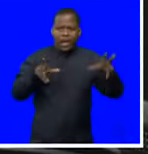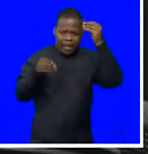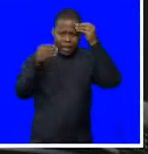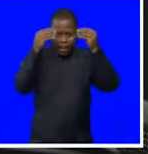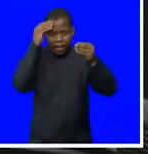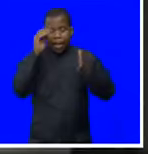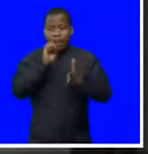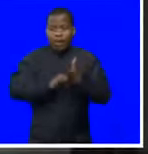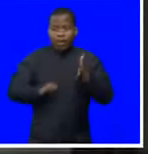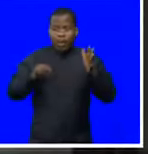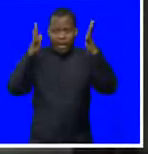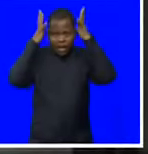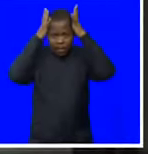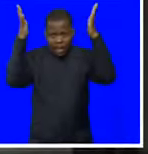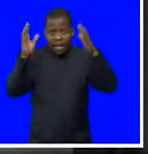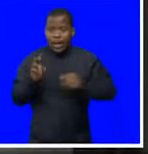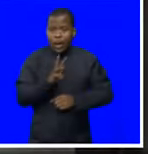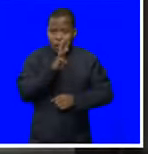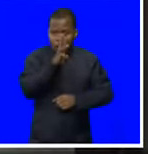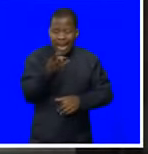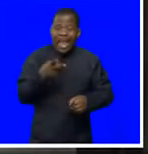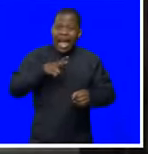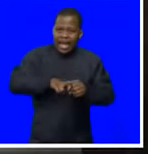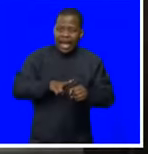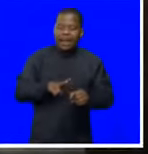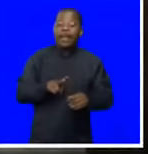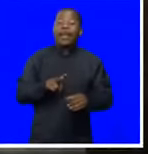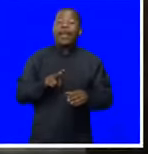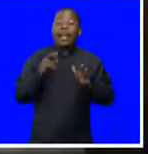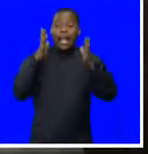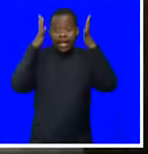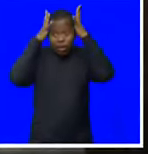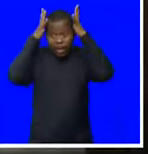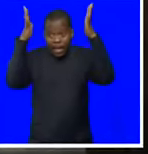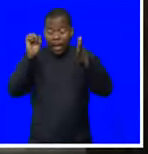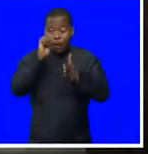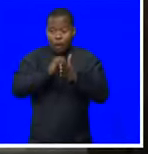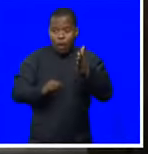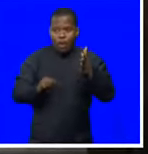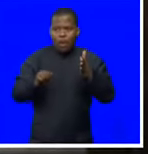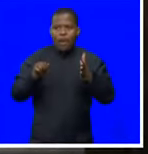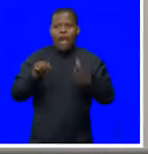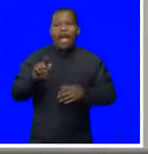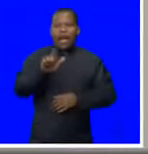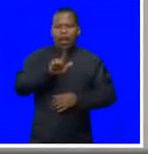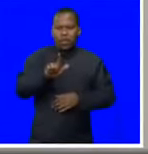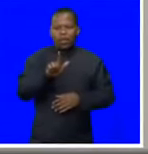alive. Nginakile nje laphiyana nabasakhuluma bakhuluma eTindzaba